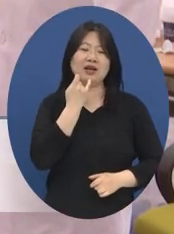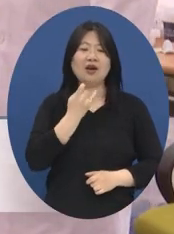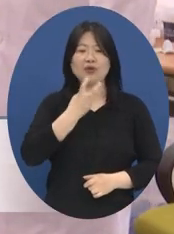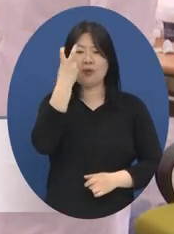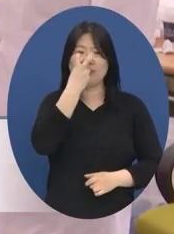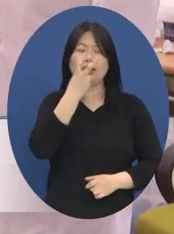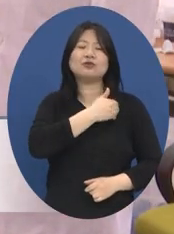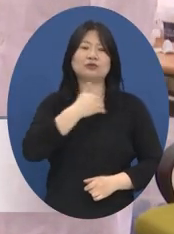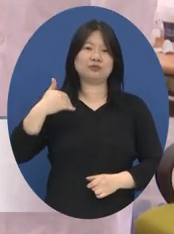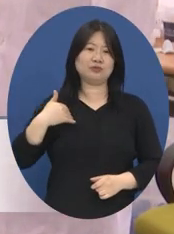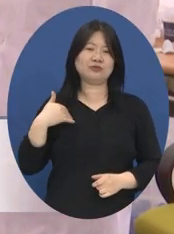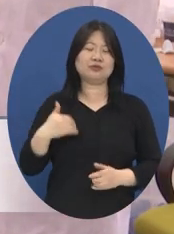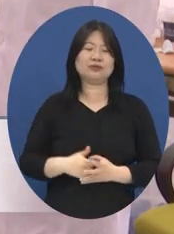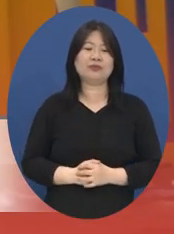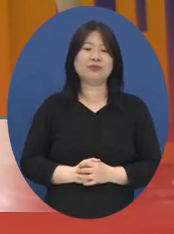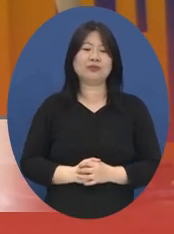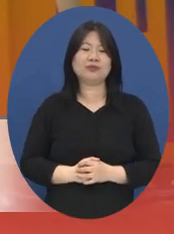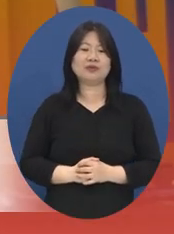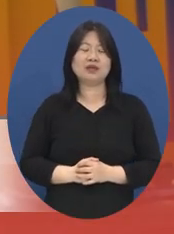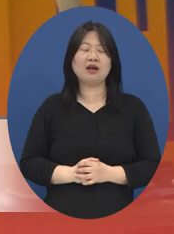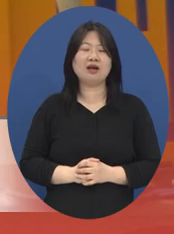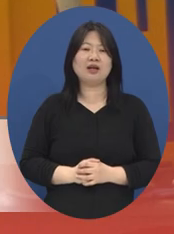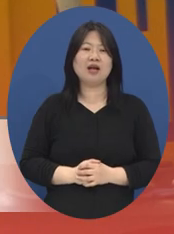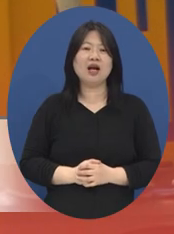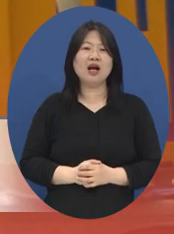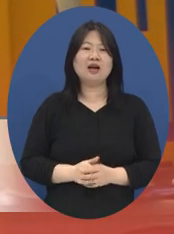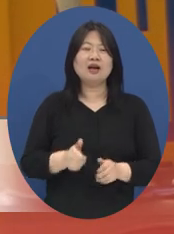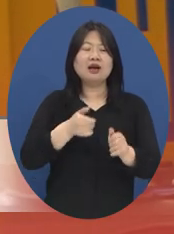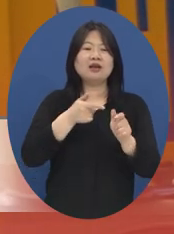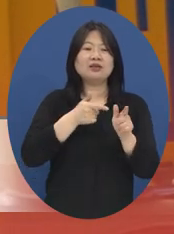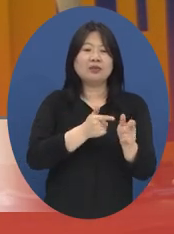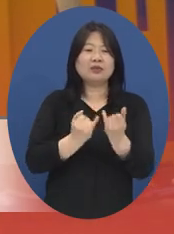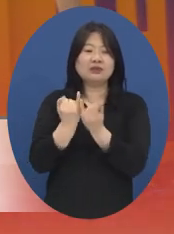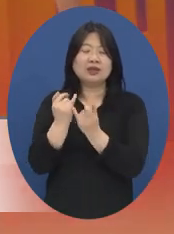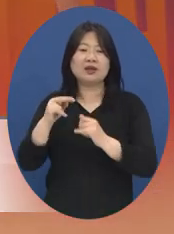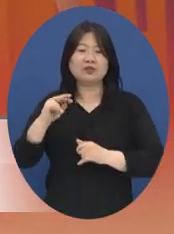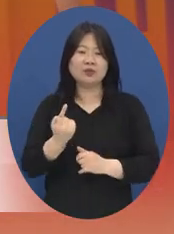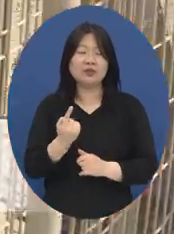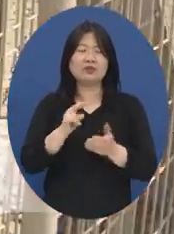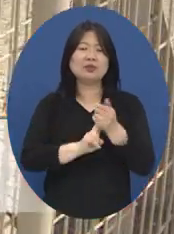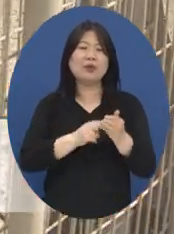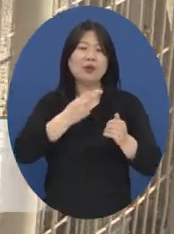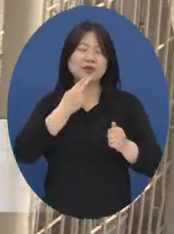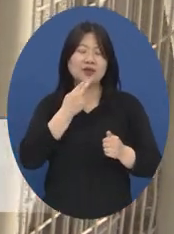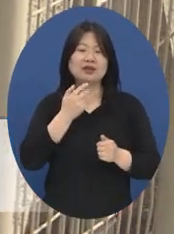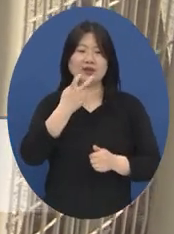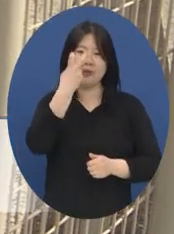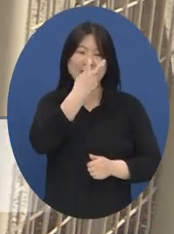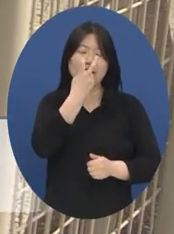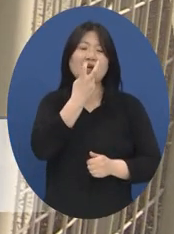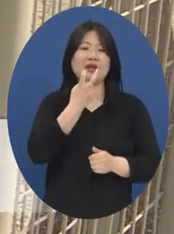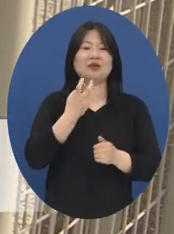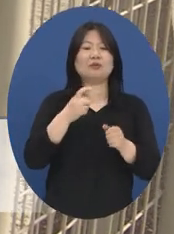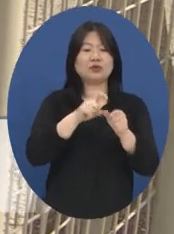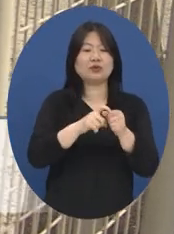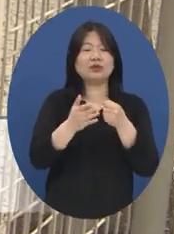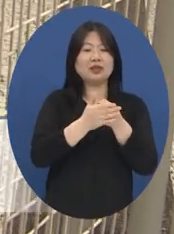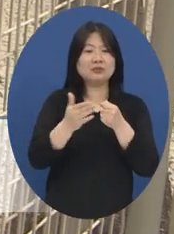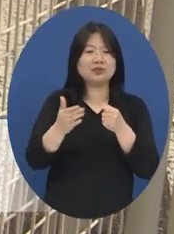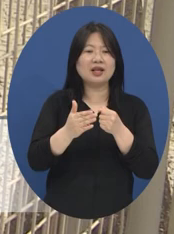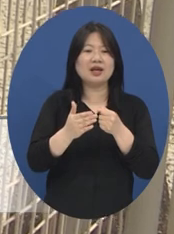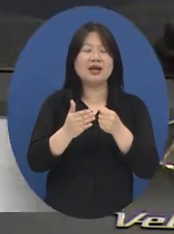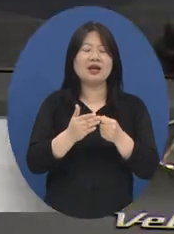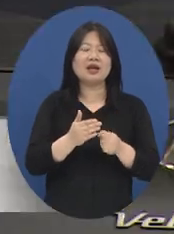받을 수 있겠습니다. 이는 성소수자들도 숨지 않고 검사받을 수 있는 조건을 만든 것으로 경기도가 성소수자